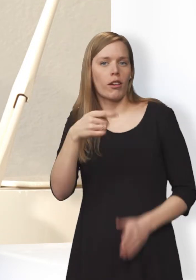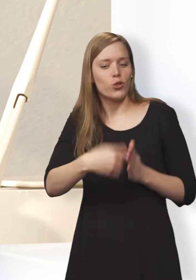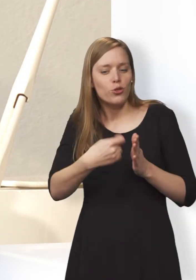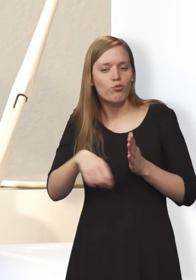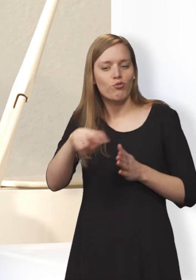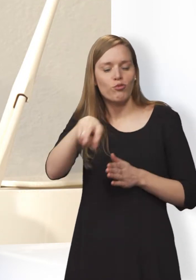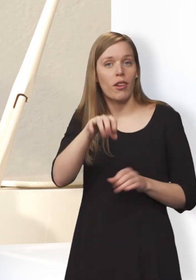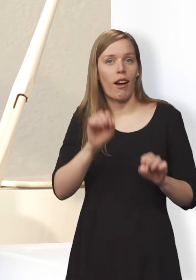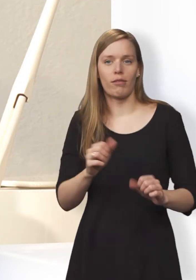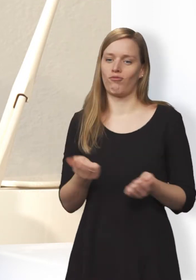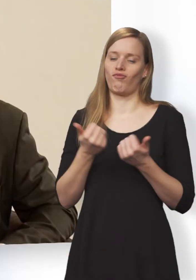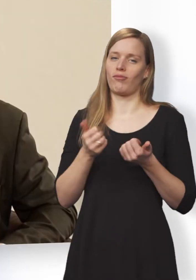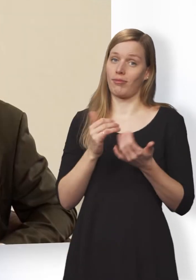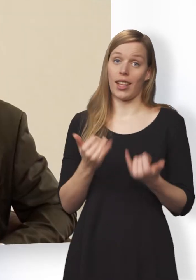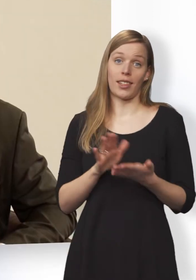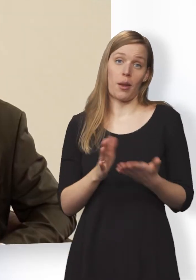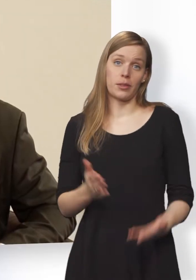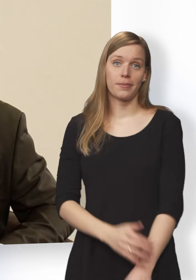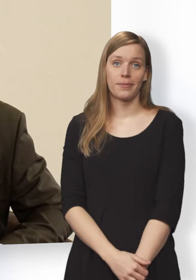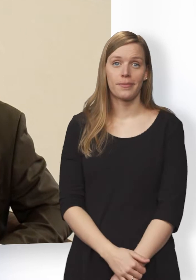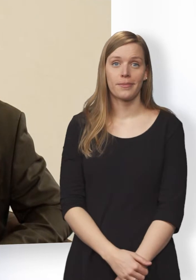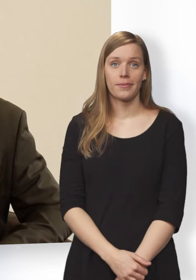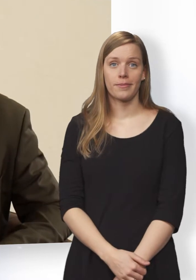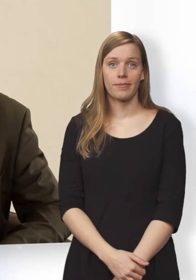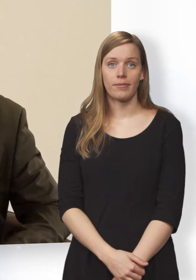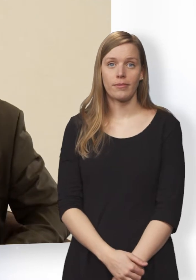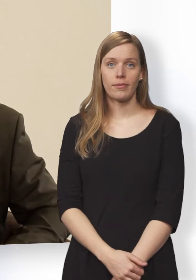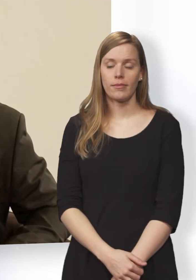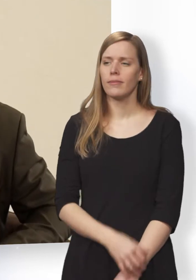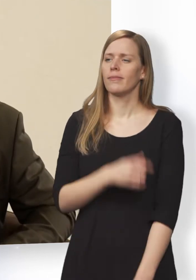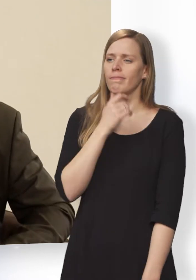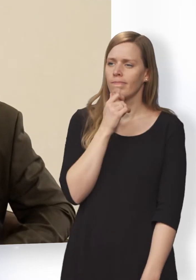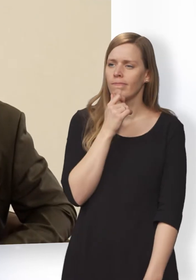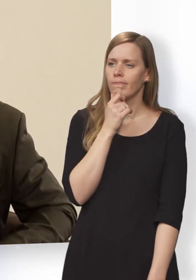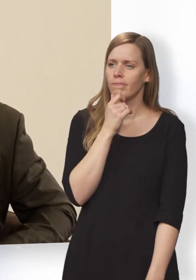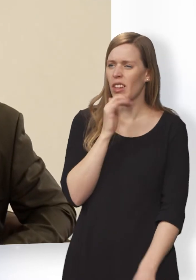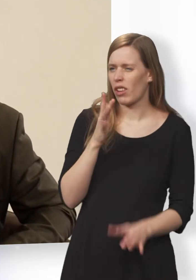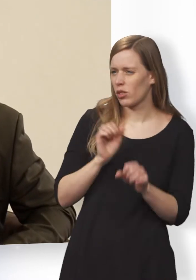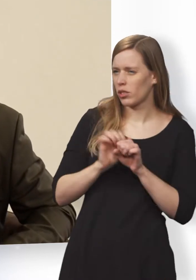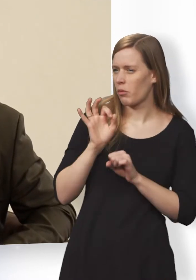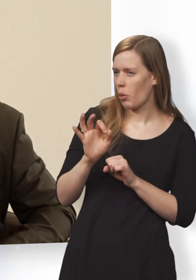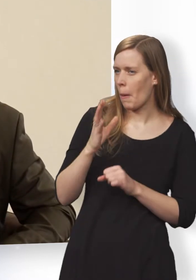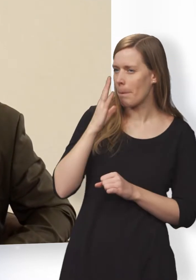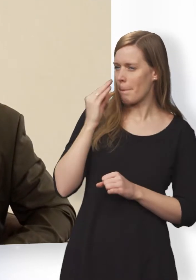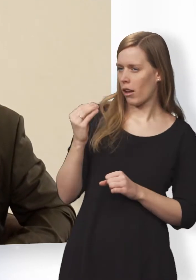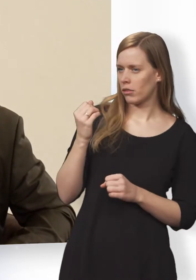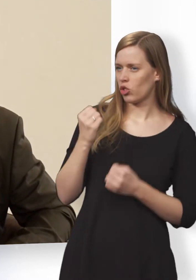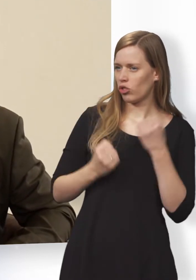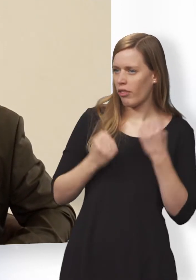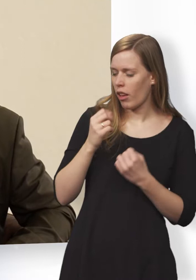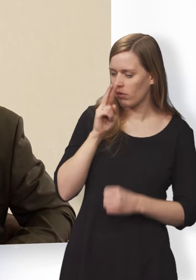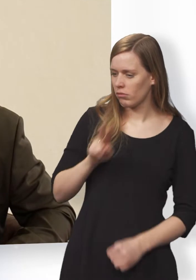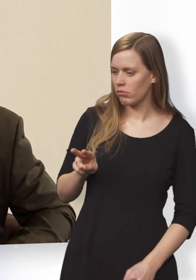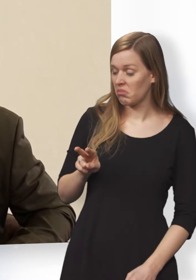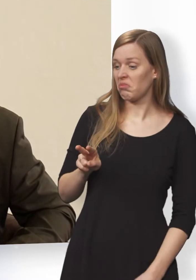das alles gibt jetzt fällt es einem mann trotzdem schwer die kranke frau so